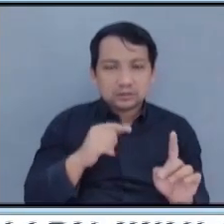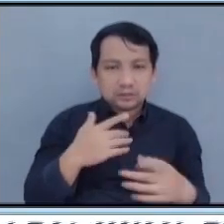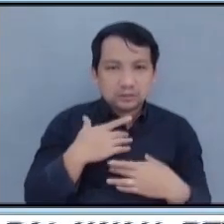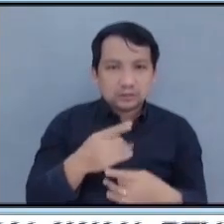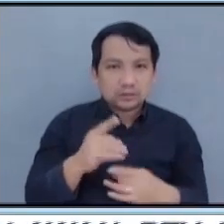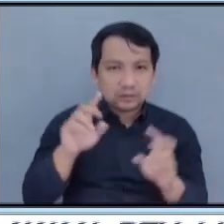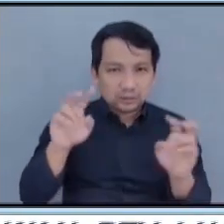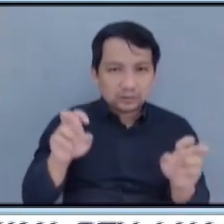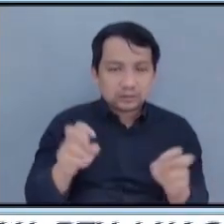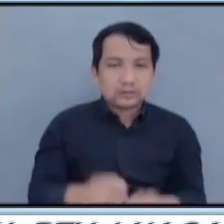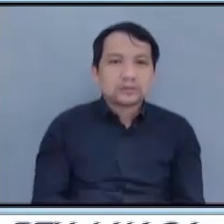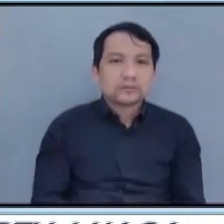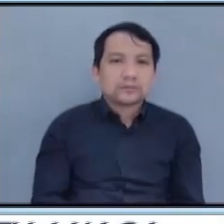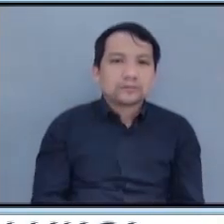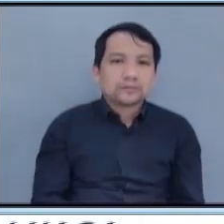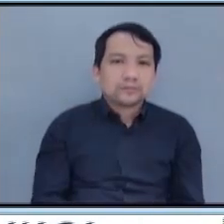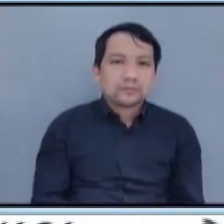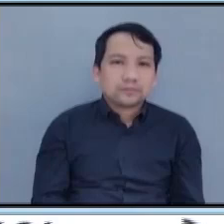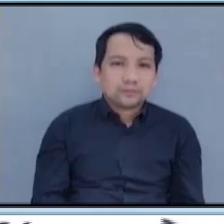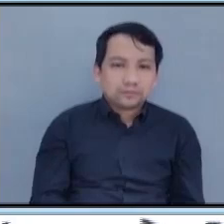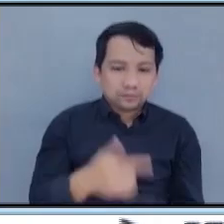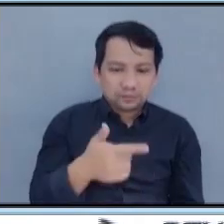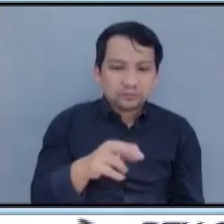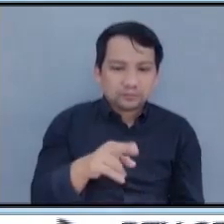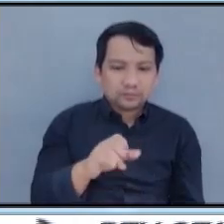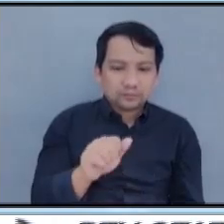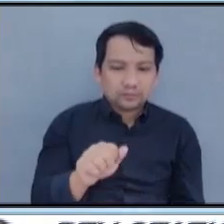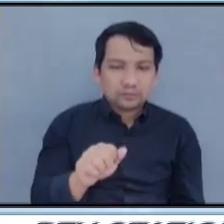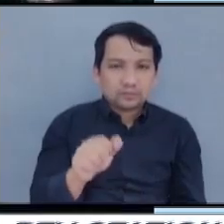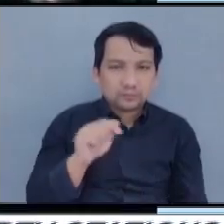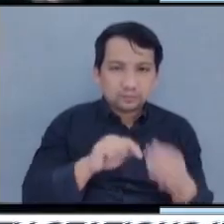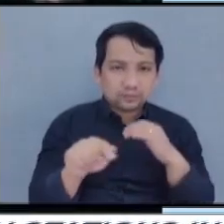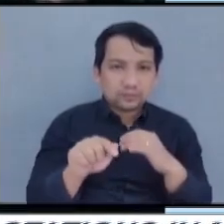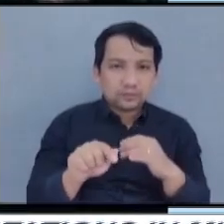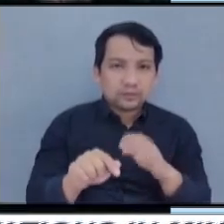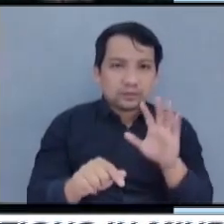songs na The Great Escape, Thunder at 5 Minutes to Midnight.